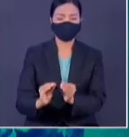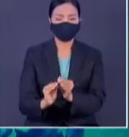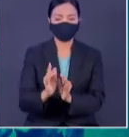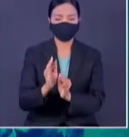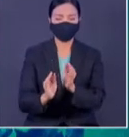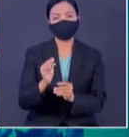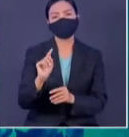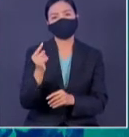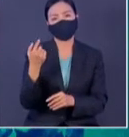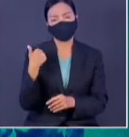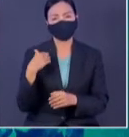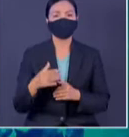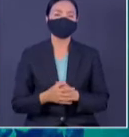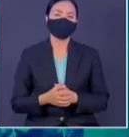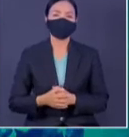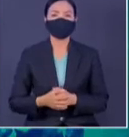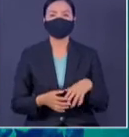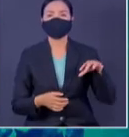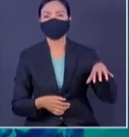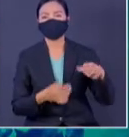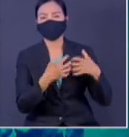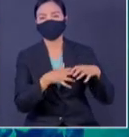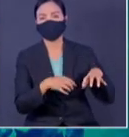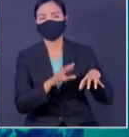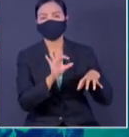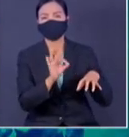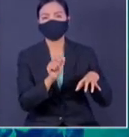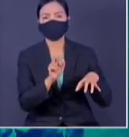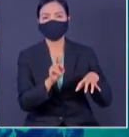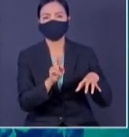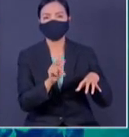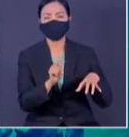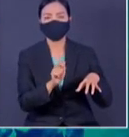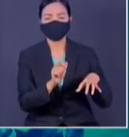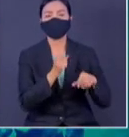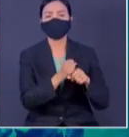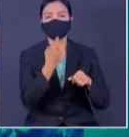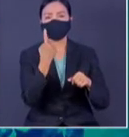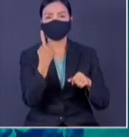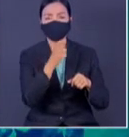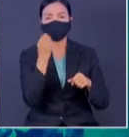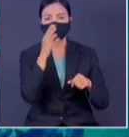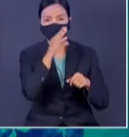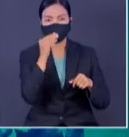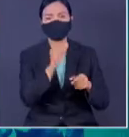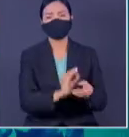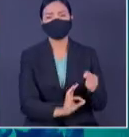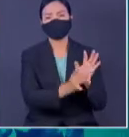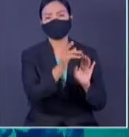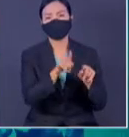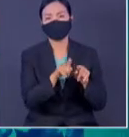านหมิงตี้นะครับรวมไปถึงอีกโรงงานหนึ่งฟอรัลนะครับซึ่งเป็นโรงงานผลิตน้ำหอมเนี่ยก็มีเหตุเพลิงไหม้เมื่อวานนี้เช่น